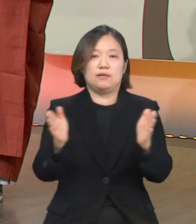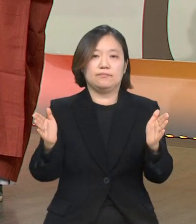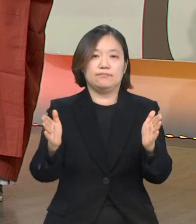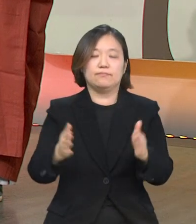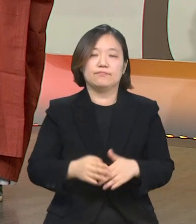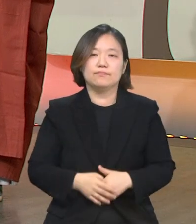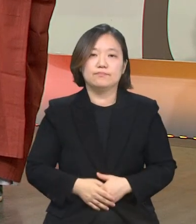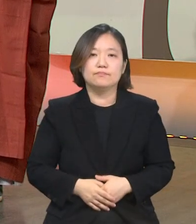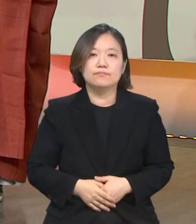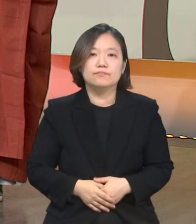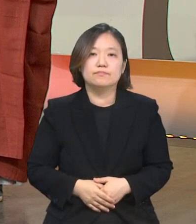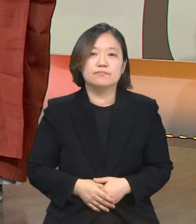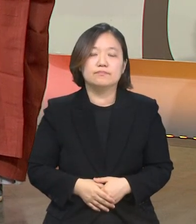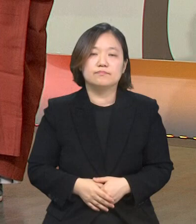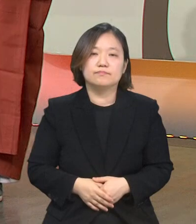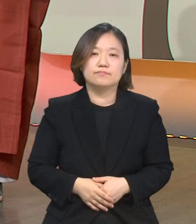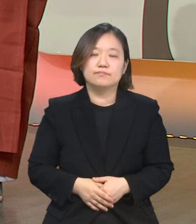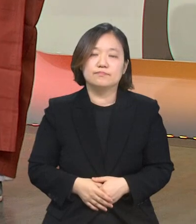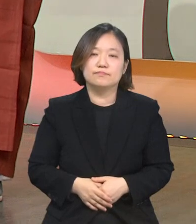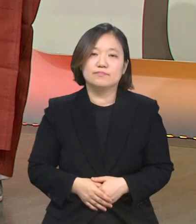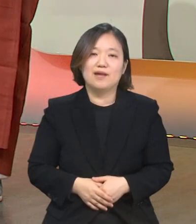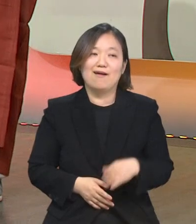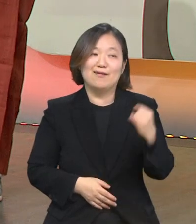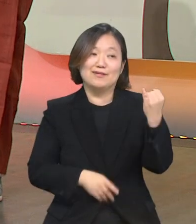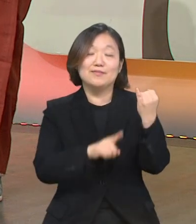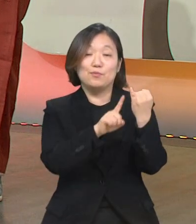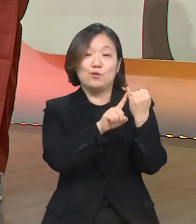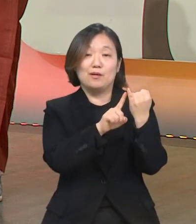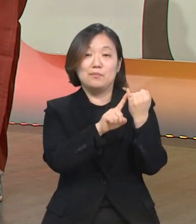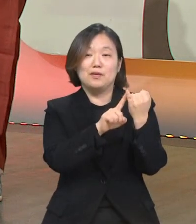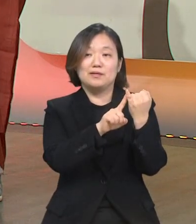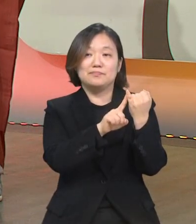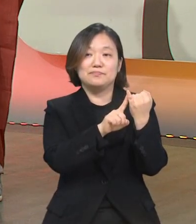됩니다 그래서 보살님이